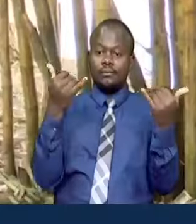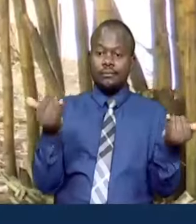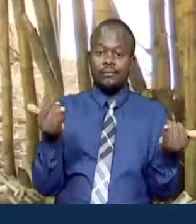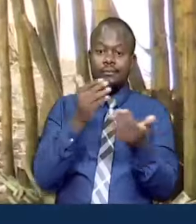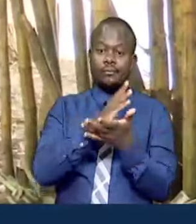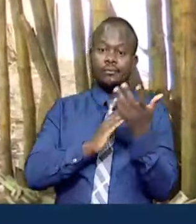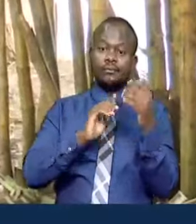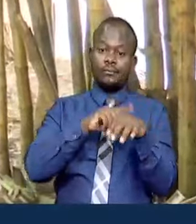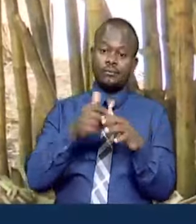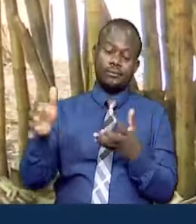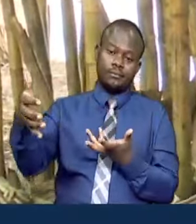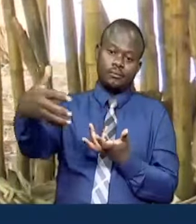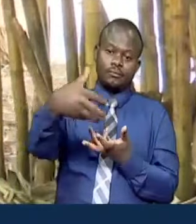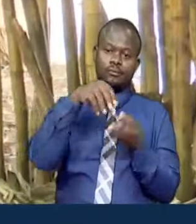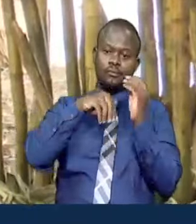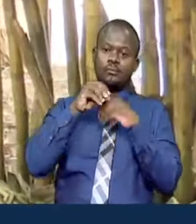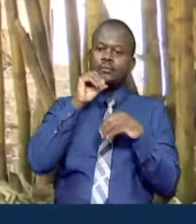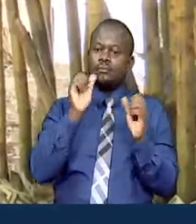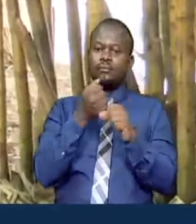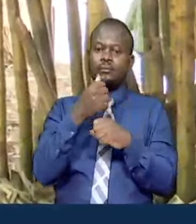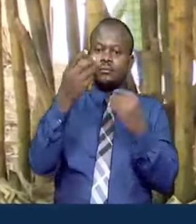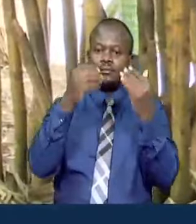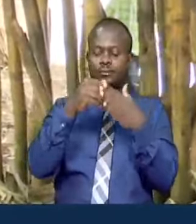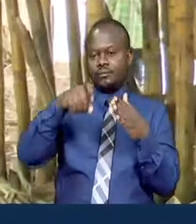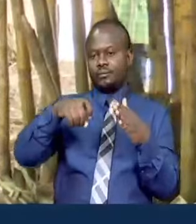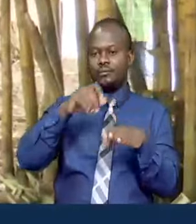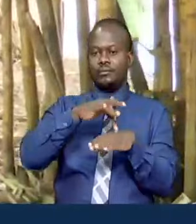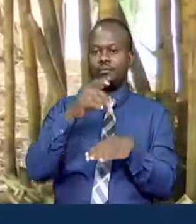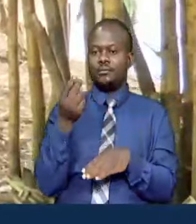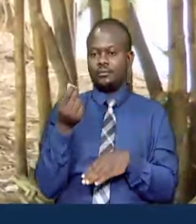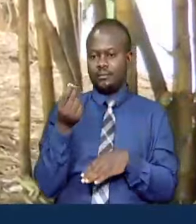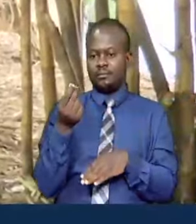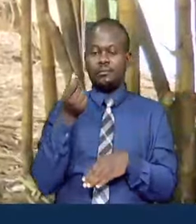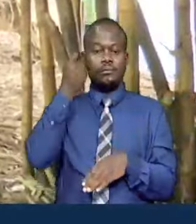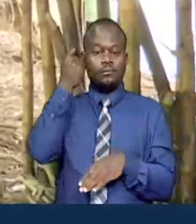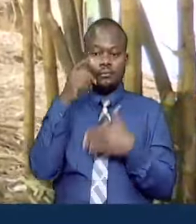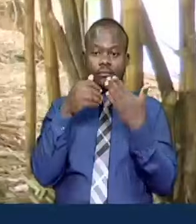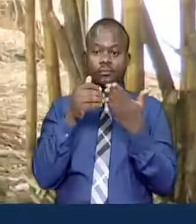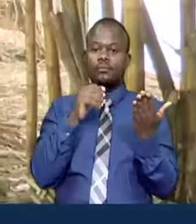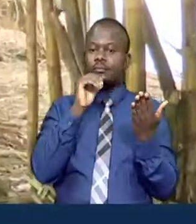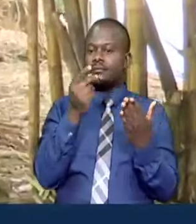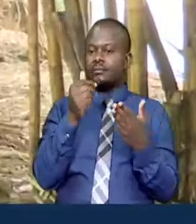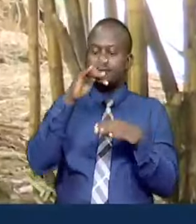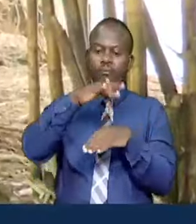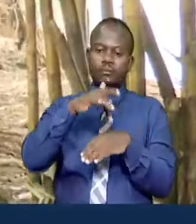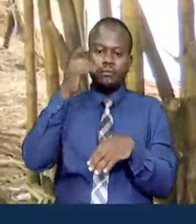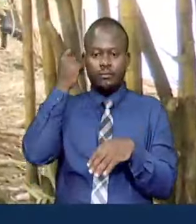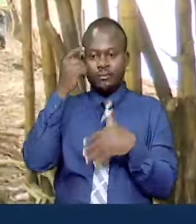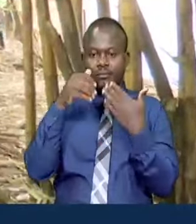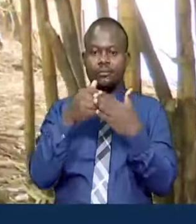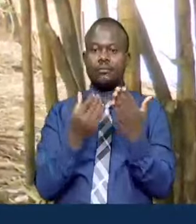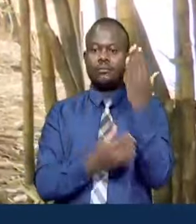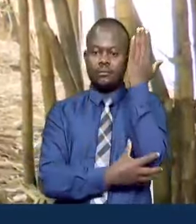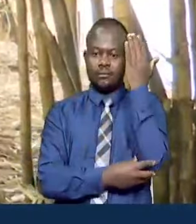yejeje umusaruro ntubashe kugenda kandi abakeneye kubukora ku mafaranga. Icyo gihe rero nta mafaranga yo gukoraho, urumva ko ubukene bari